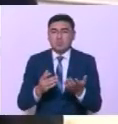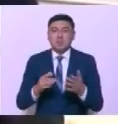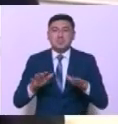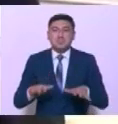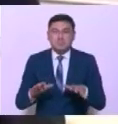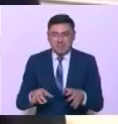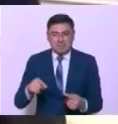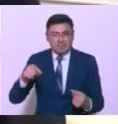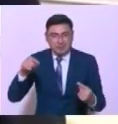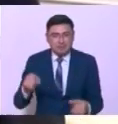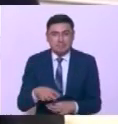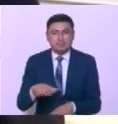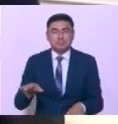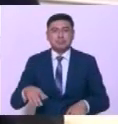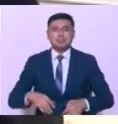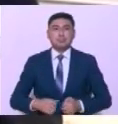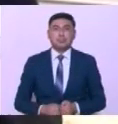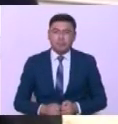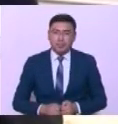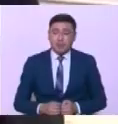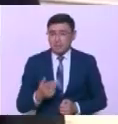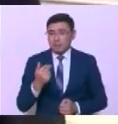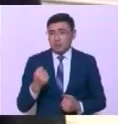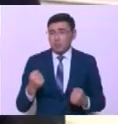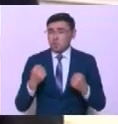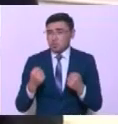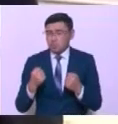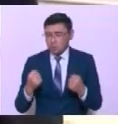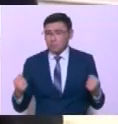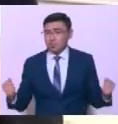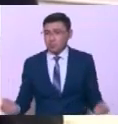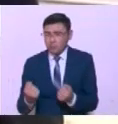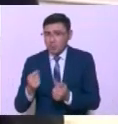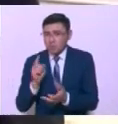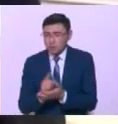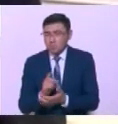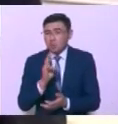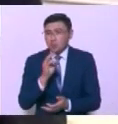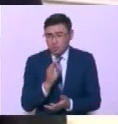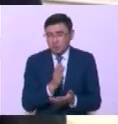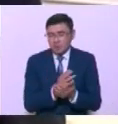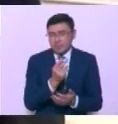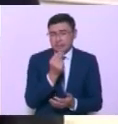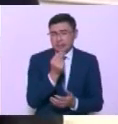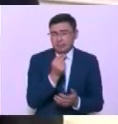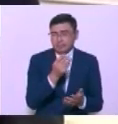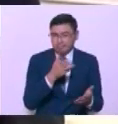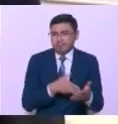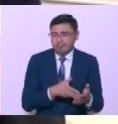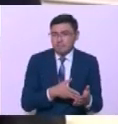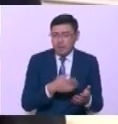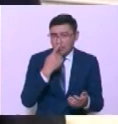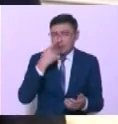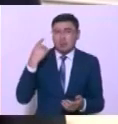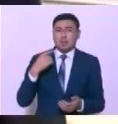требованиям Конечно мы должны поддерживать национальный спорт сво ВОМ недавно было сделано